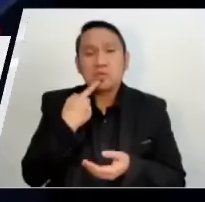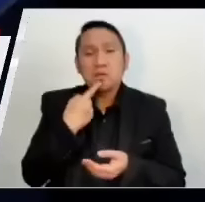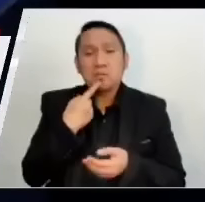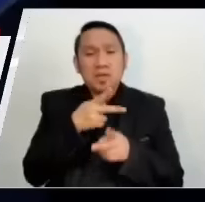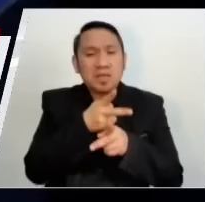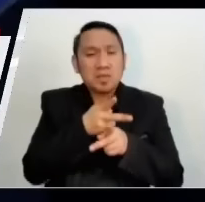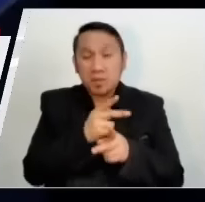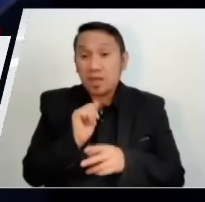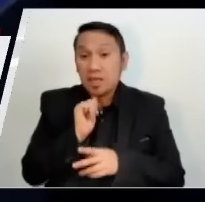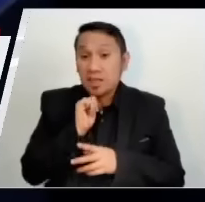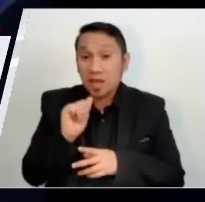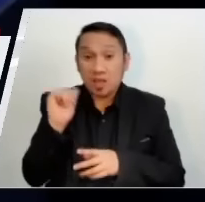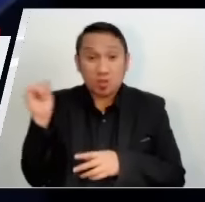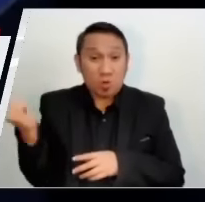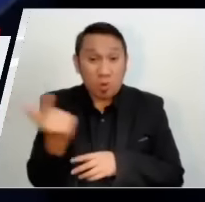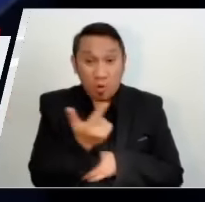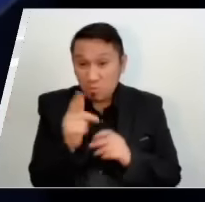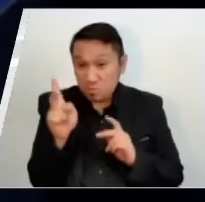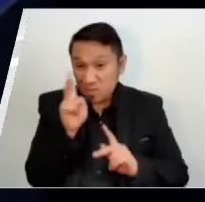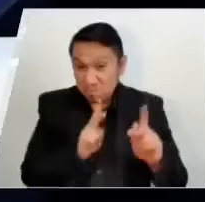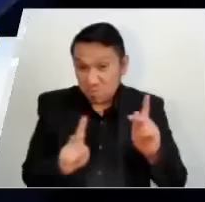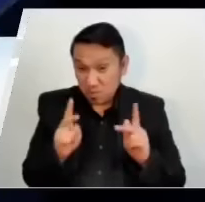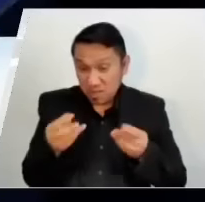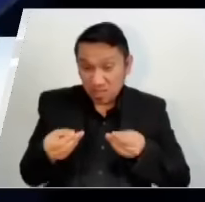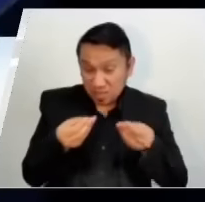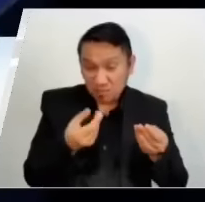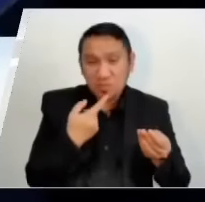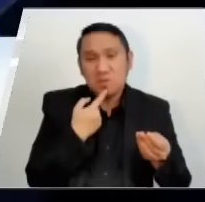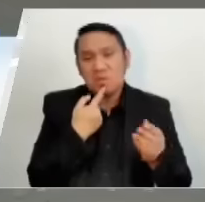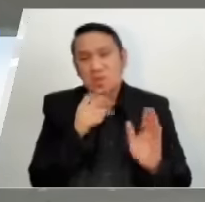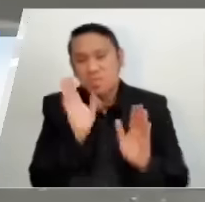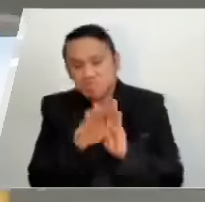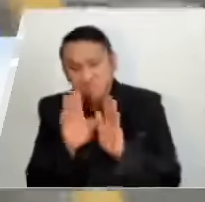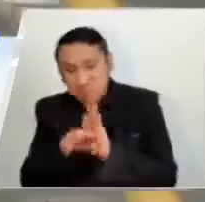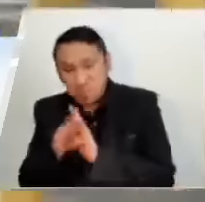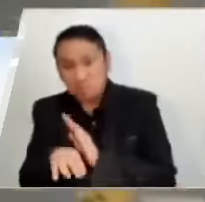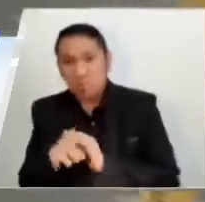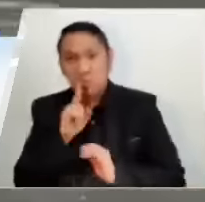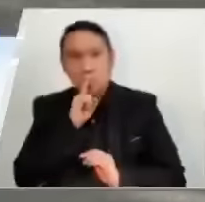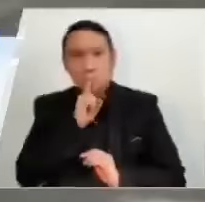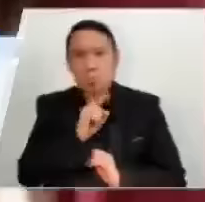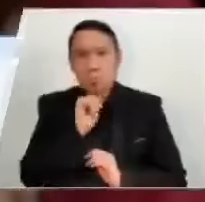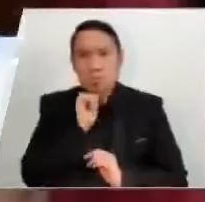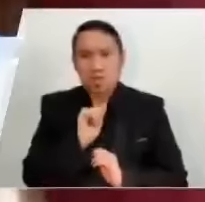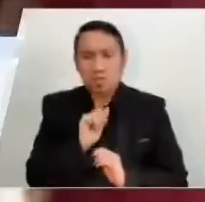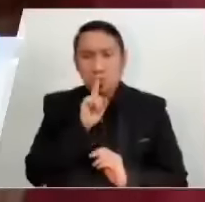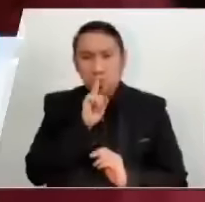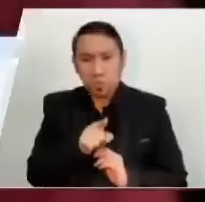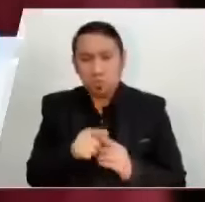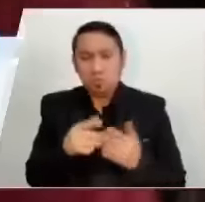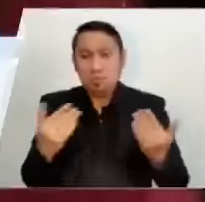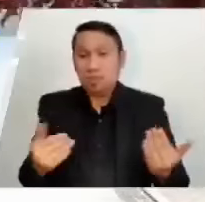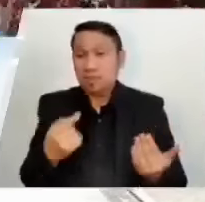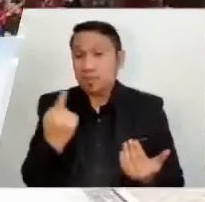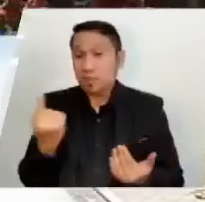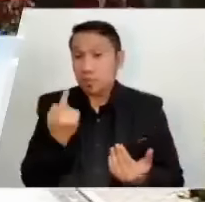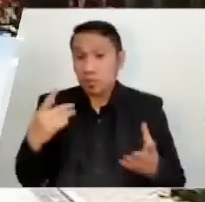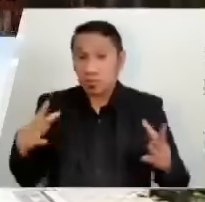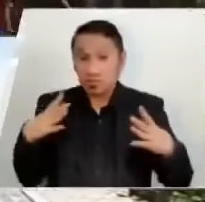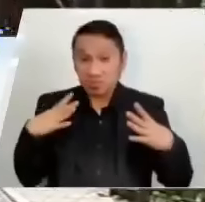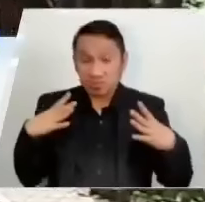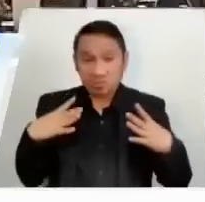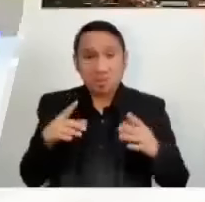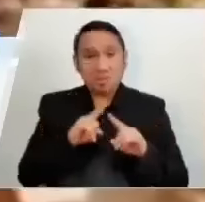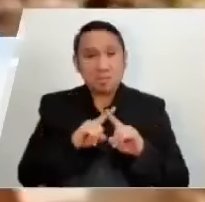po ng cheaper price ay totoo po ito. At hindi lang mga nagbabakasyon ang pwedeng mabiktima, pati mga